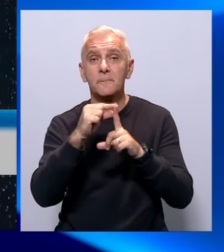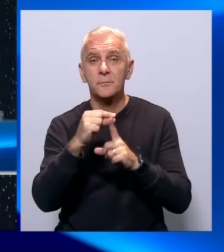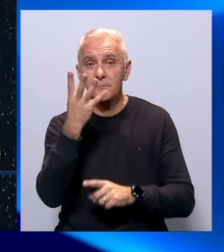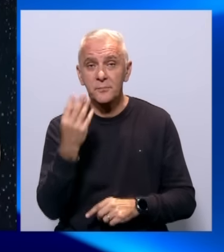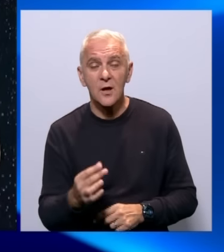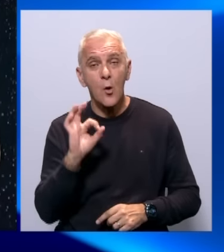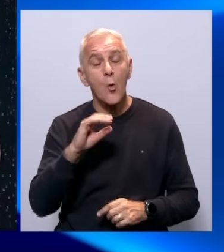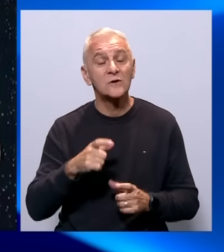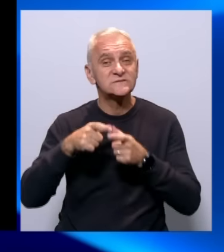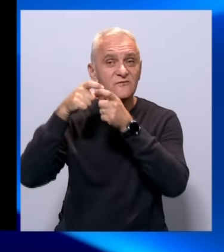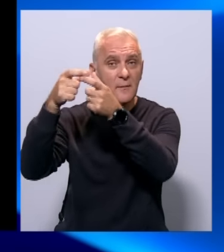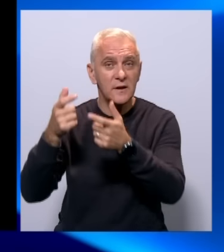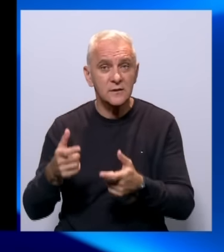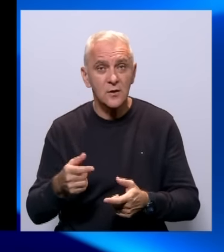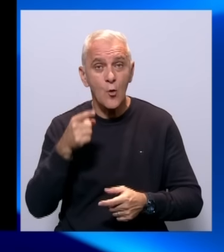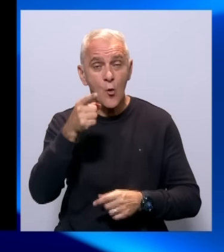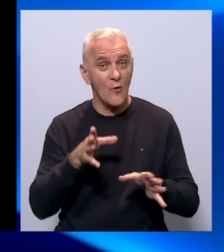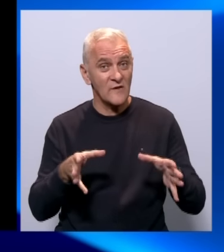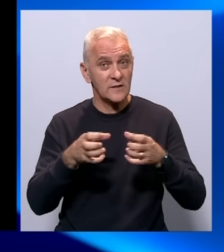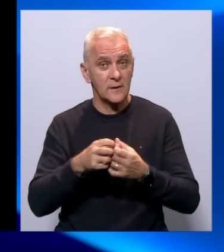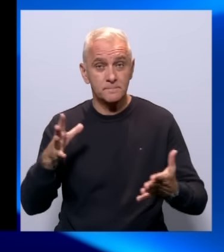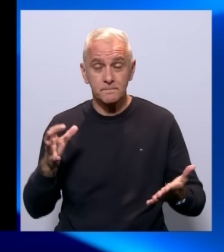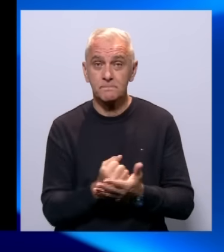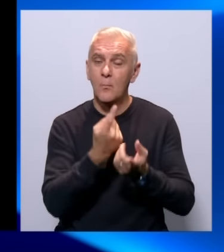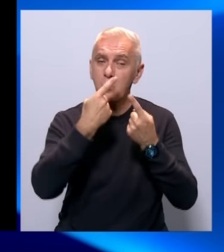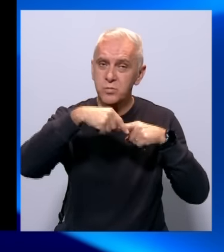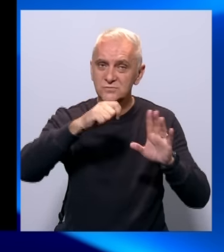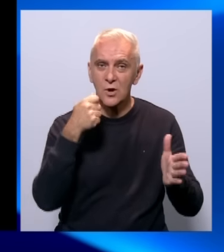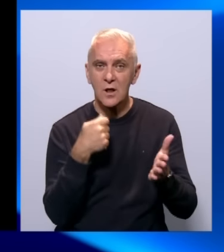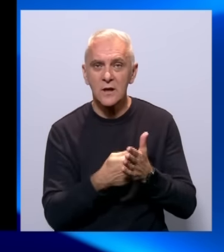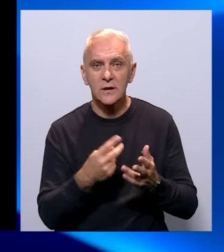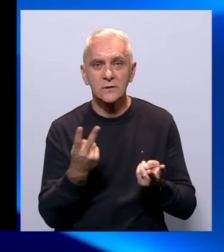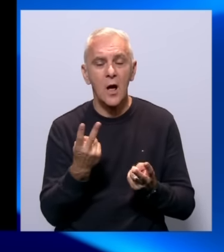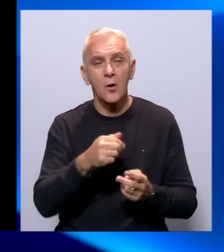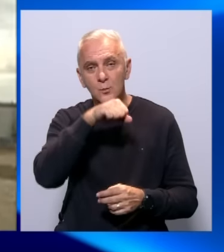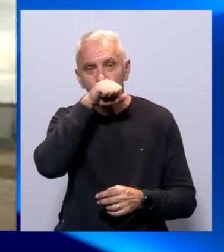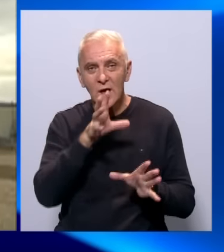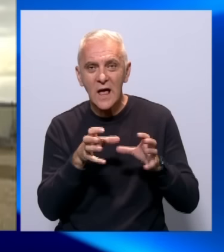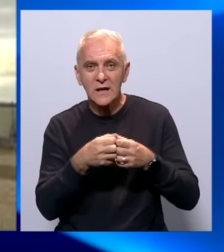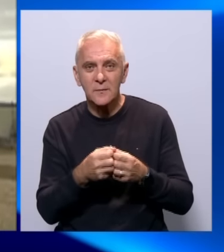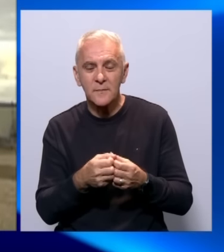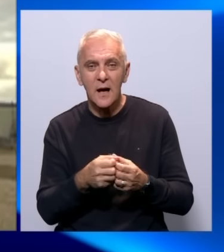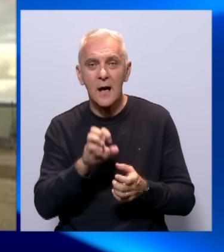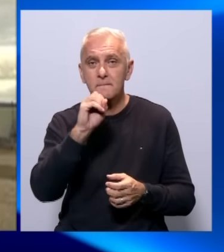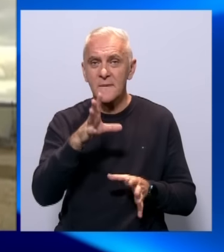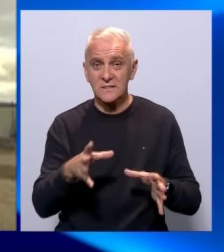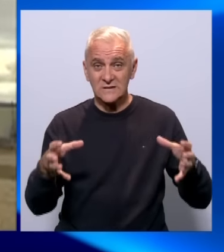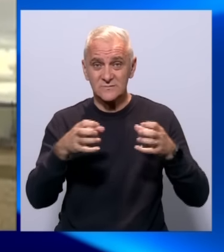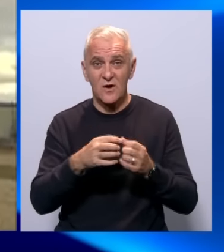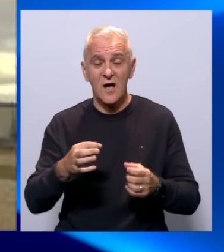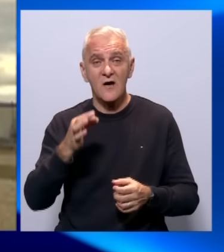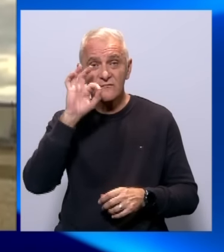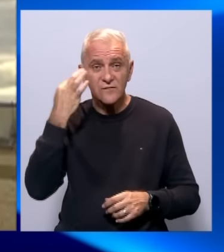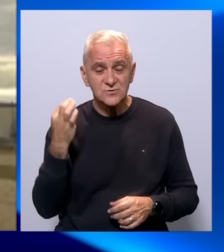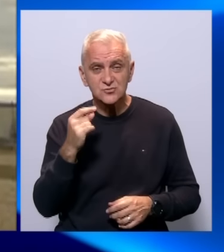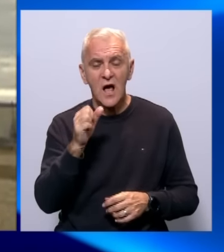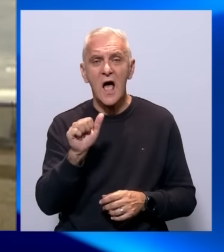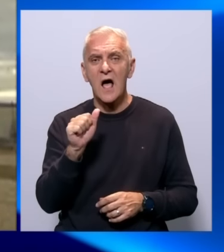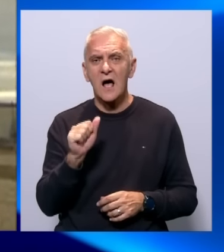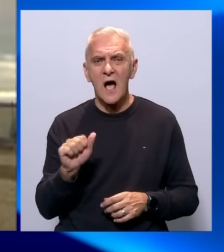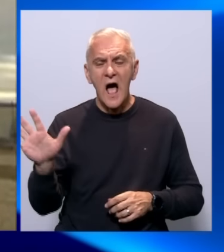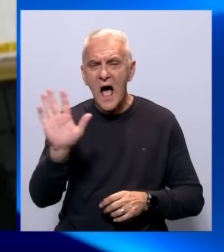aplikaciju o svemiru. Ovaj tim osvojio je i posebnu nagradu kao omiljena ekipa među 15 timova iz Francuske i afričkih